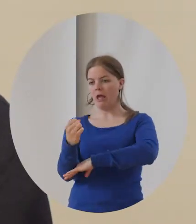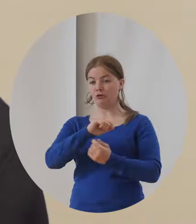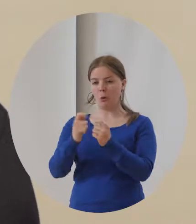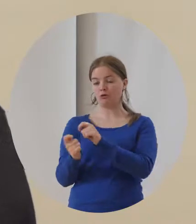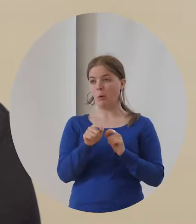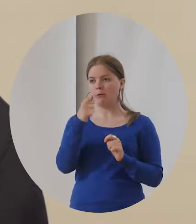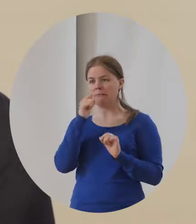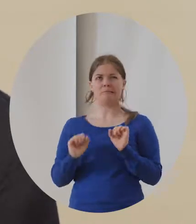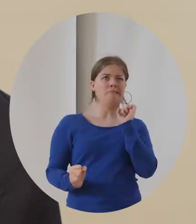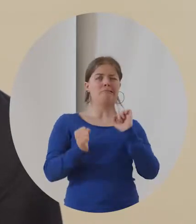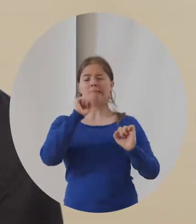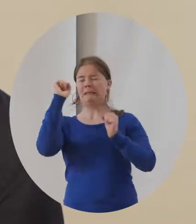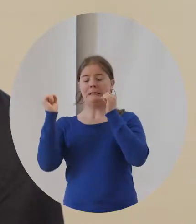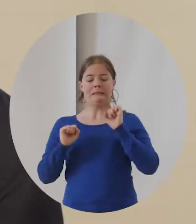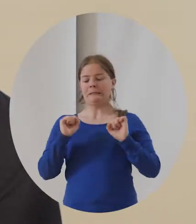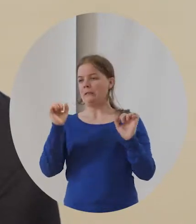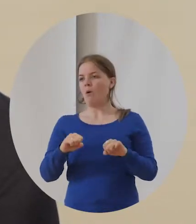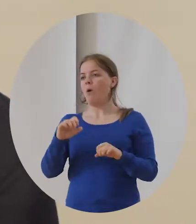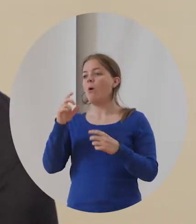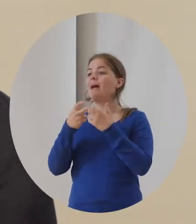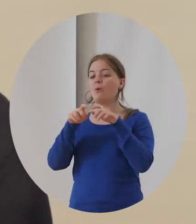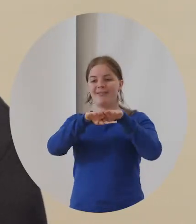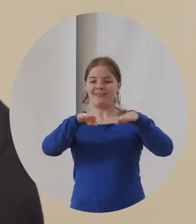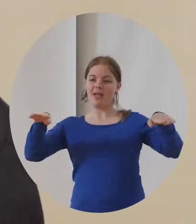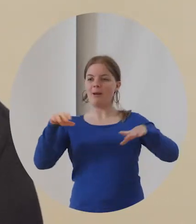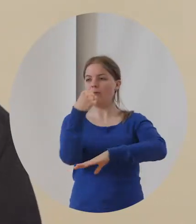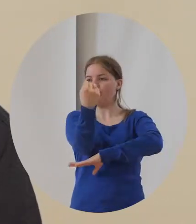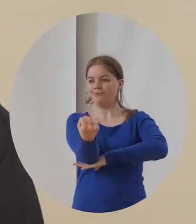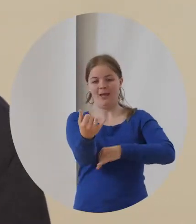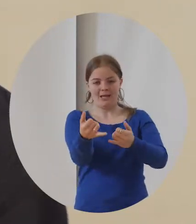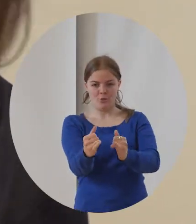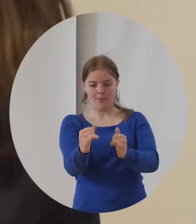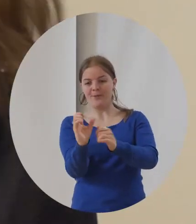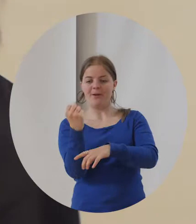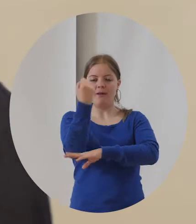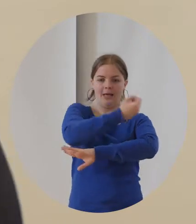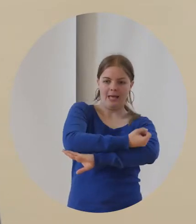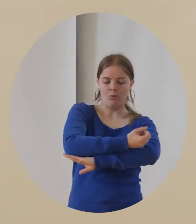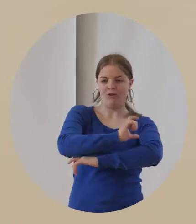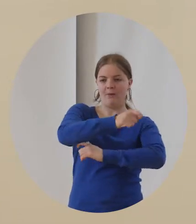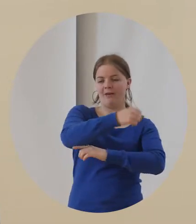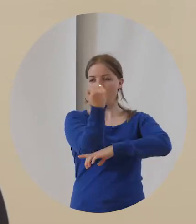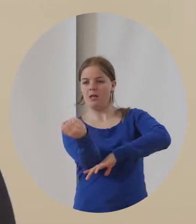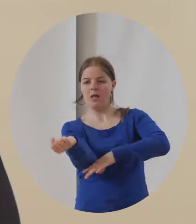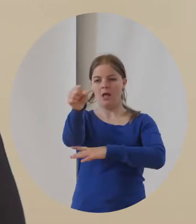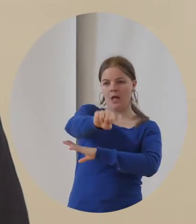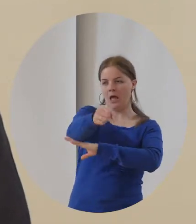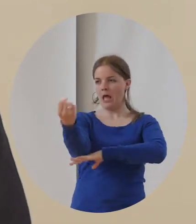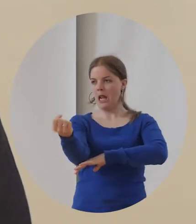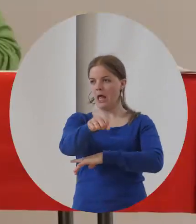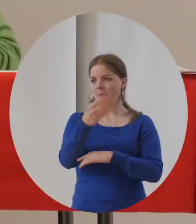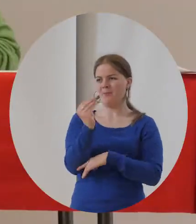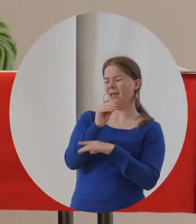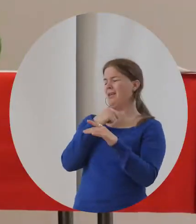exemple, sur la table allongée, vont difficilement supporter le fait d'être assis, puis allongé, puis tourner à droite, puis tourner à gauche pour changer la couche, par